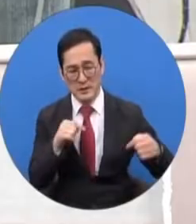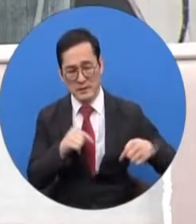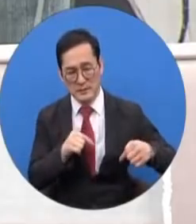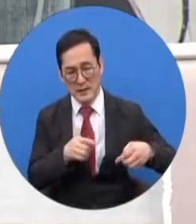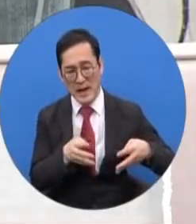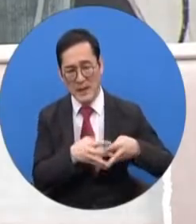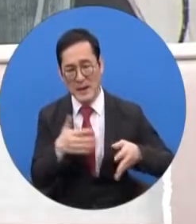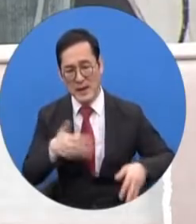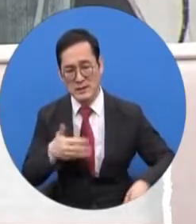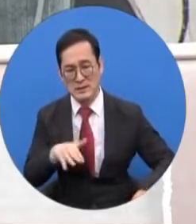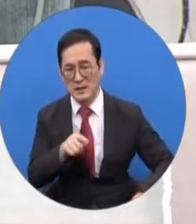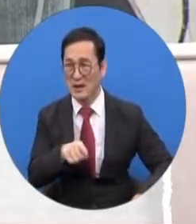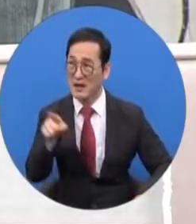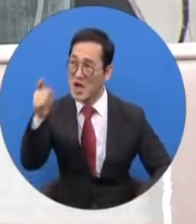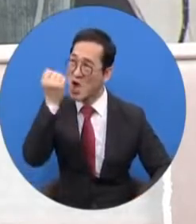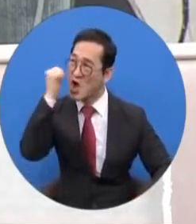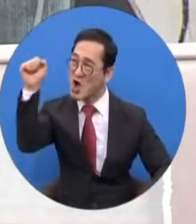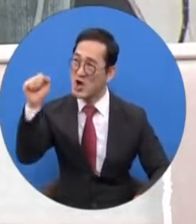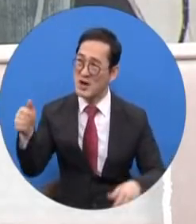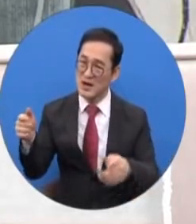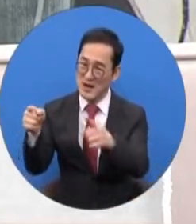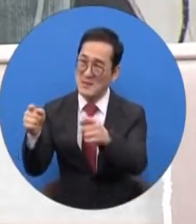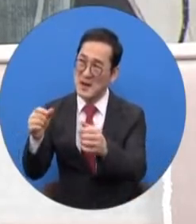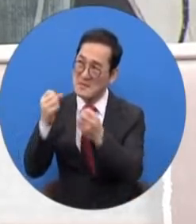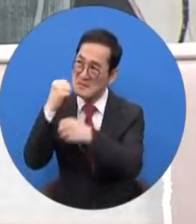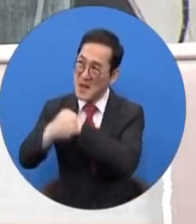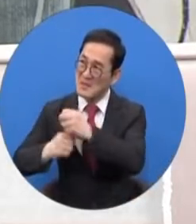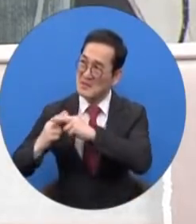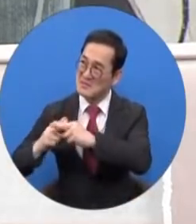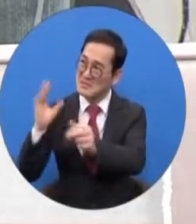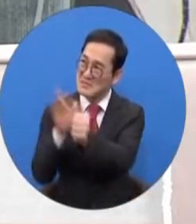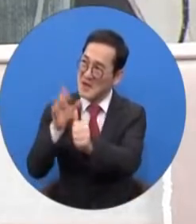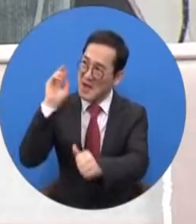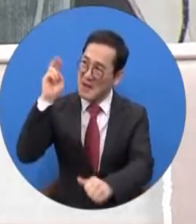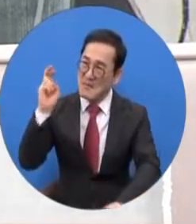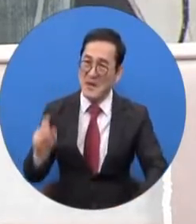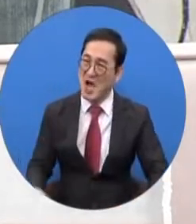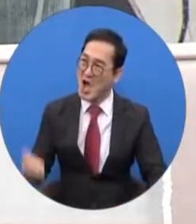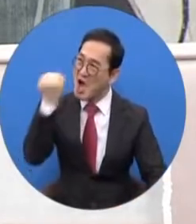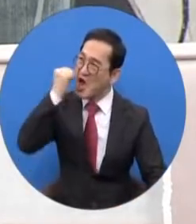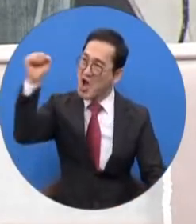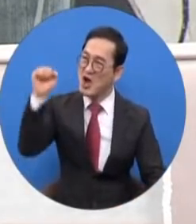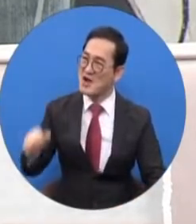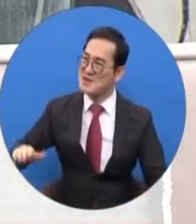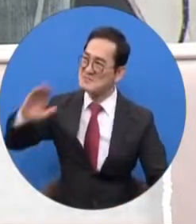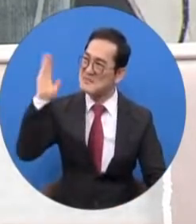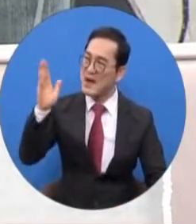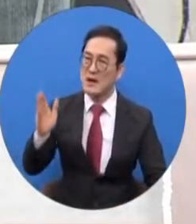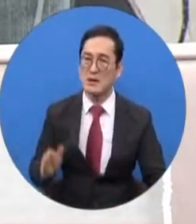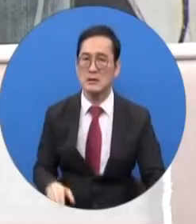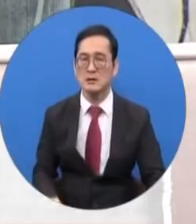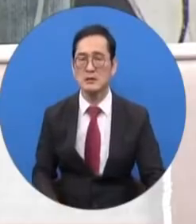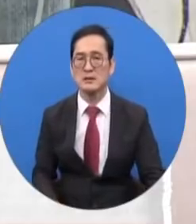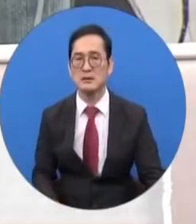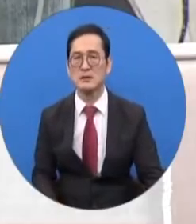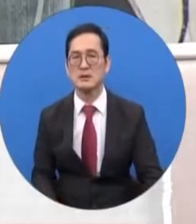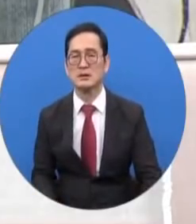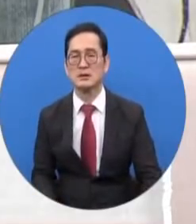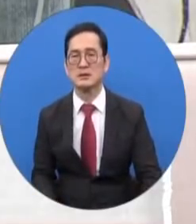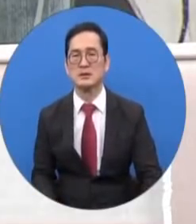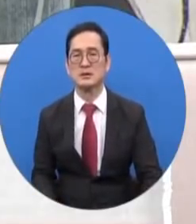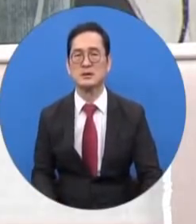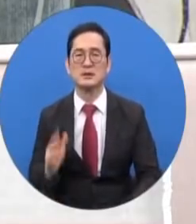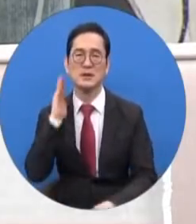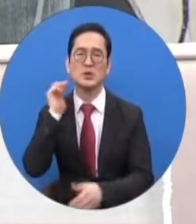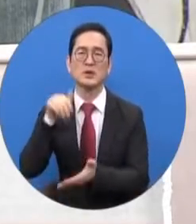앞으로 예단해서 판단하고 요구를 했기 때문에 이 부분에서 정말로 어려운 난제가 되어버린